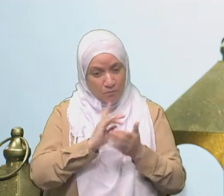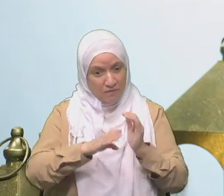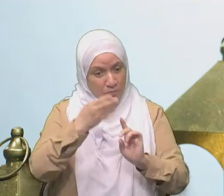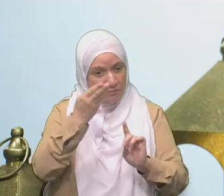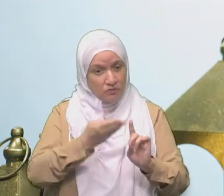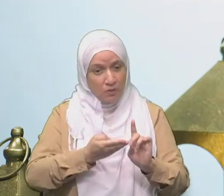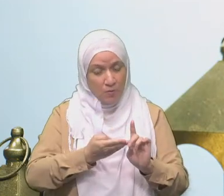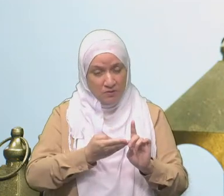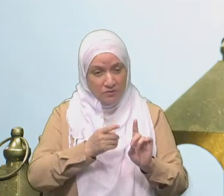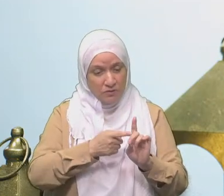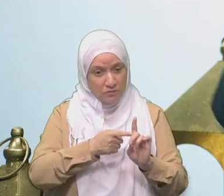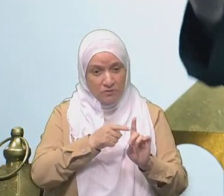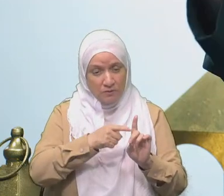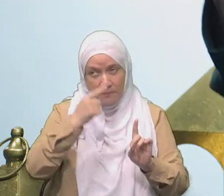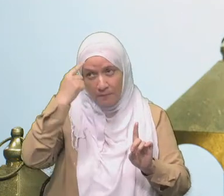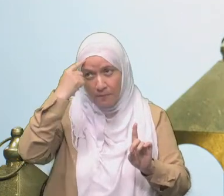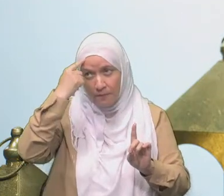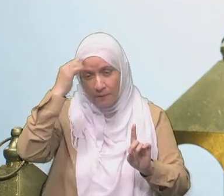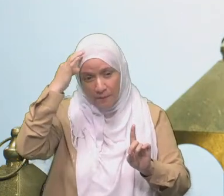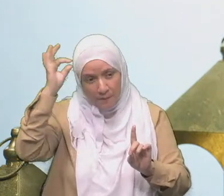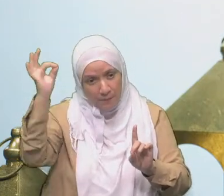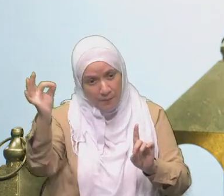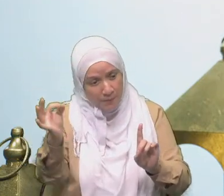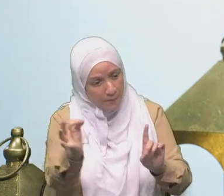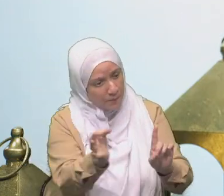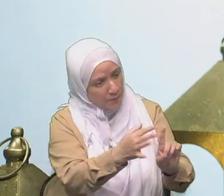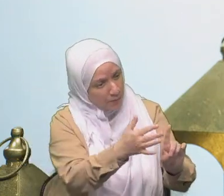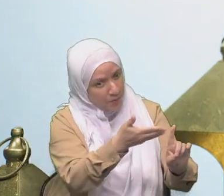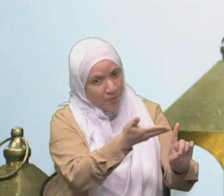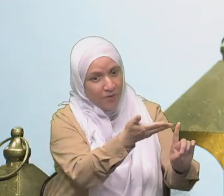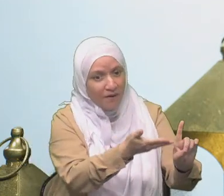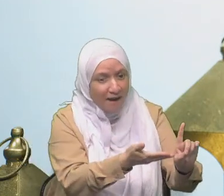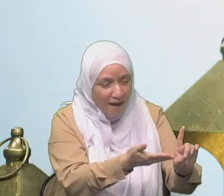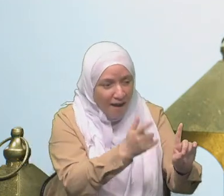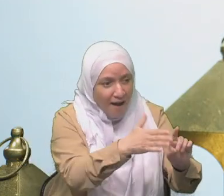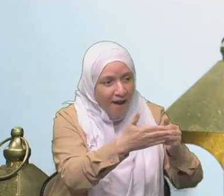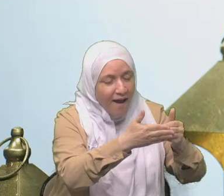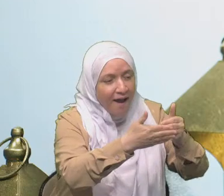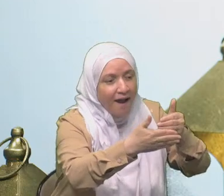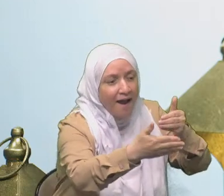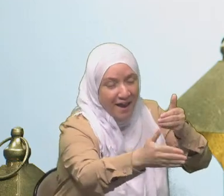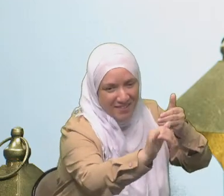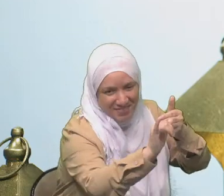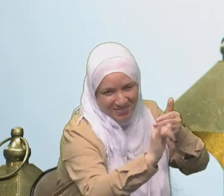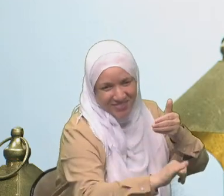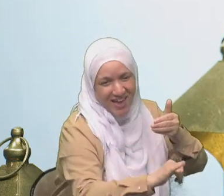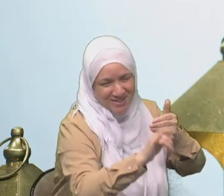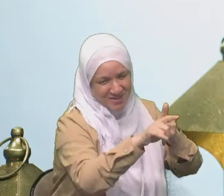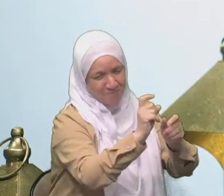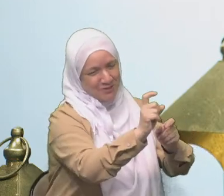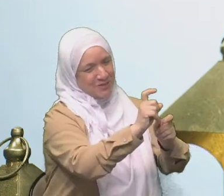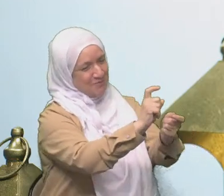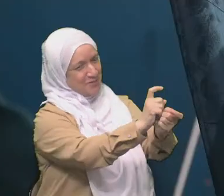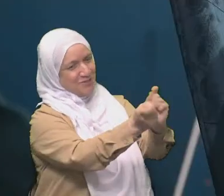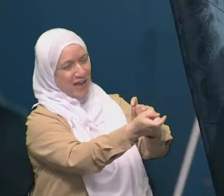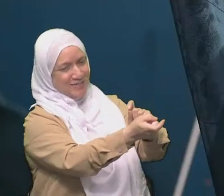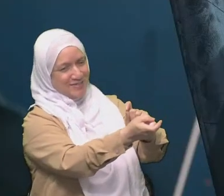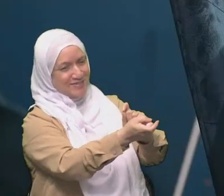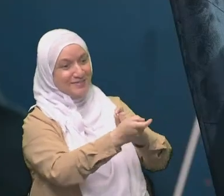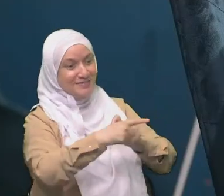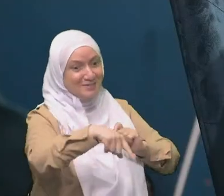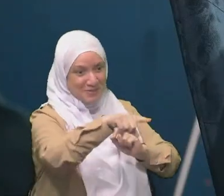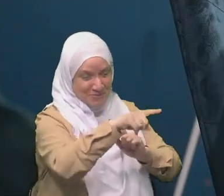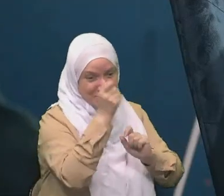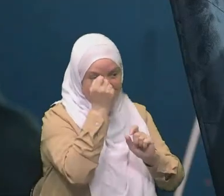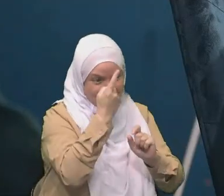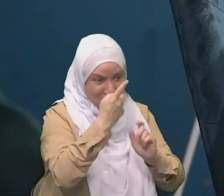also show up with us as an extension of the people of the book as well. So the hadith of the Prophet sallallahu alayhi wa sallam, وَأَتْبِعْ السِّيَّةَ الْحَسْرَةَ تَمْحُهَا,